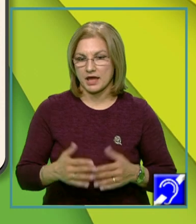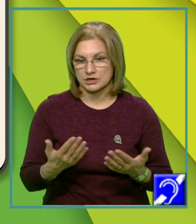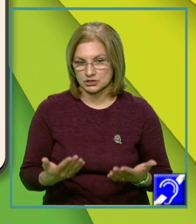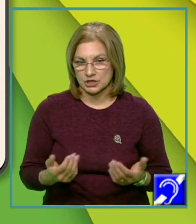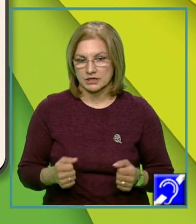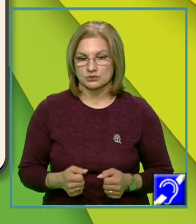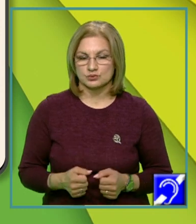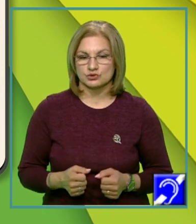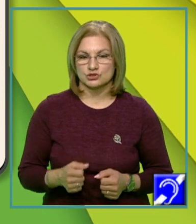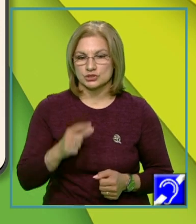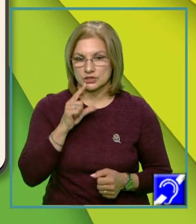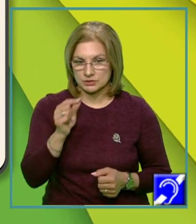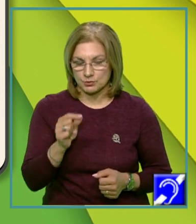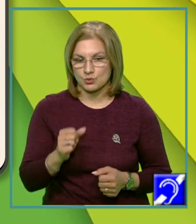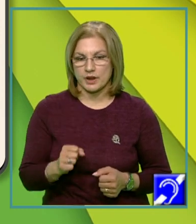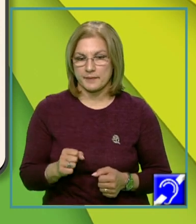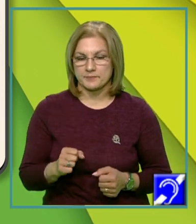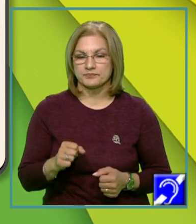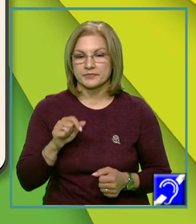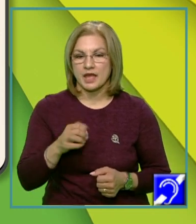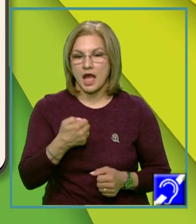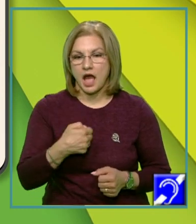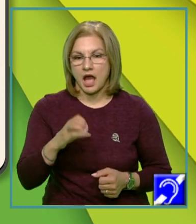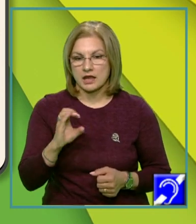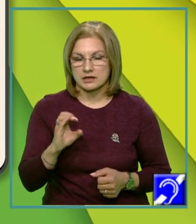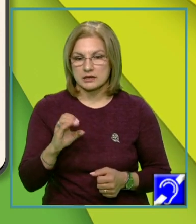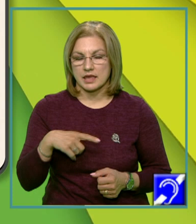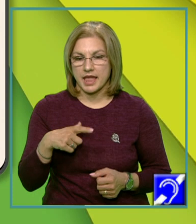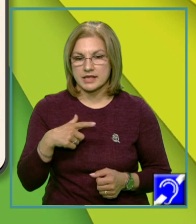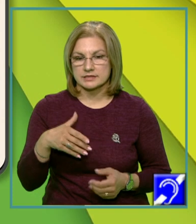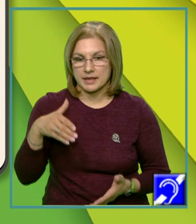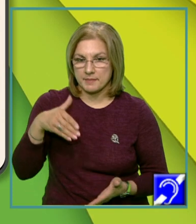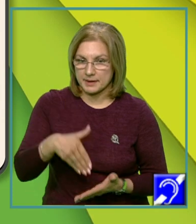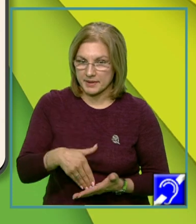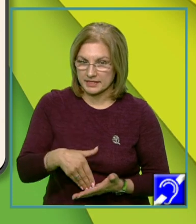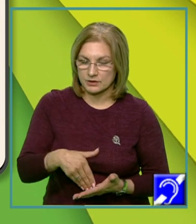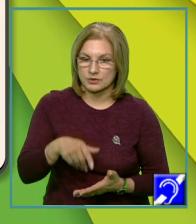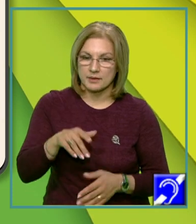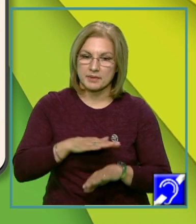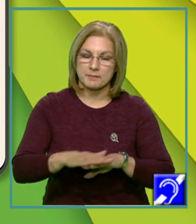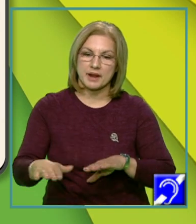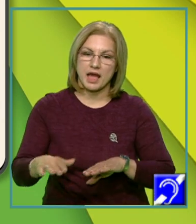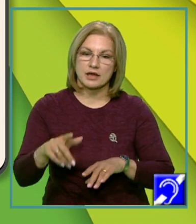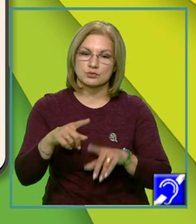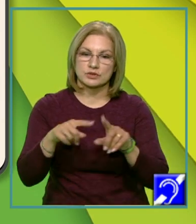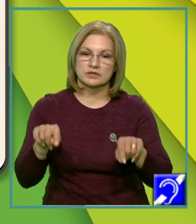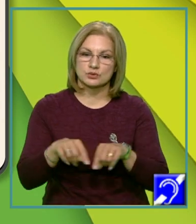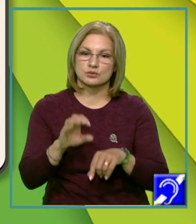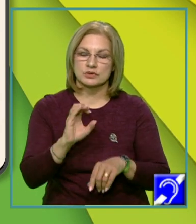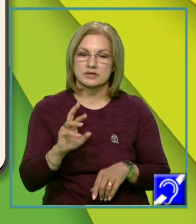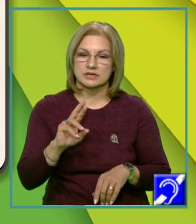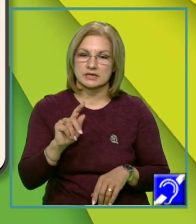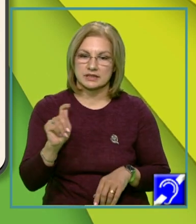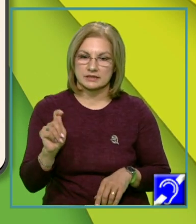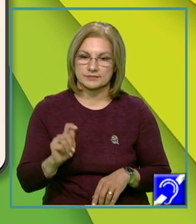atunci spunem că a c este perpendiculară Pe planul triunghiului a c r